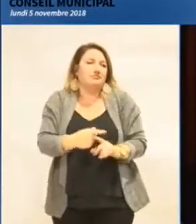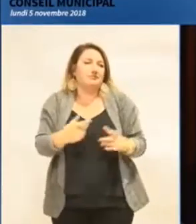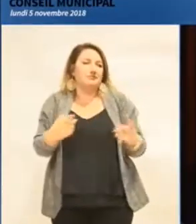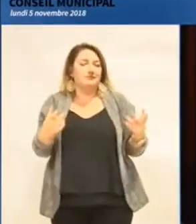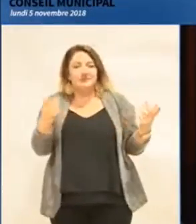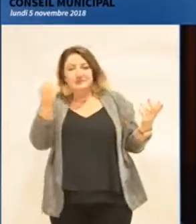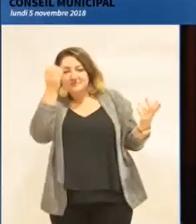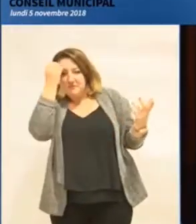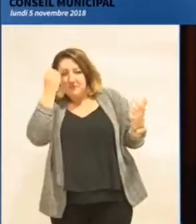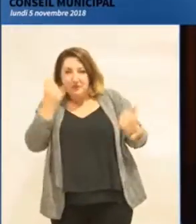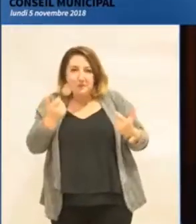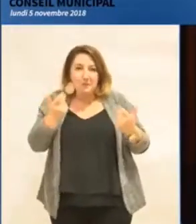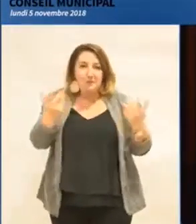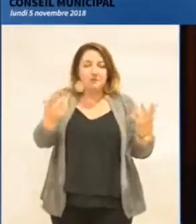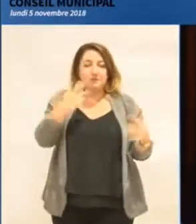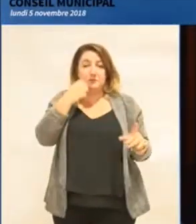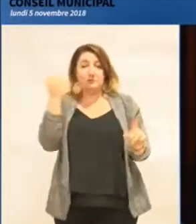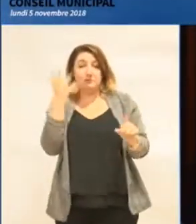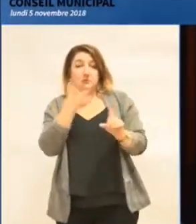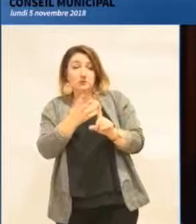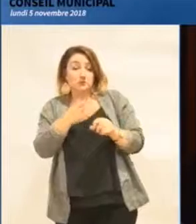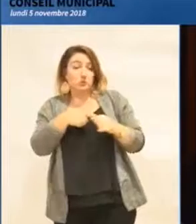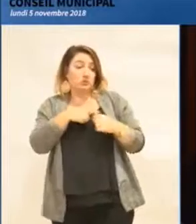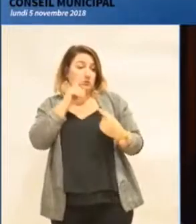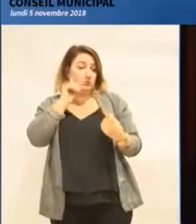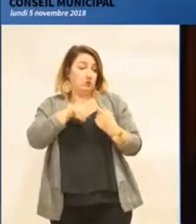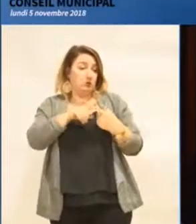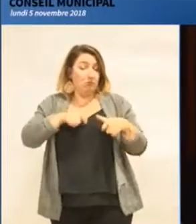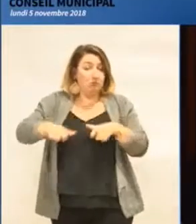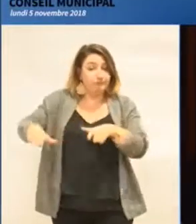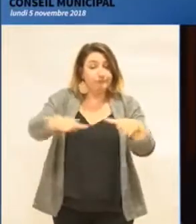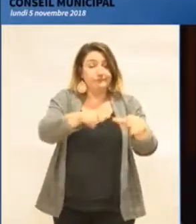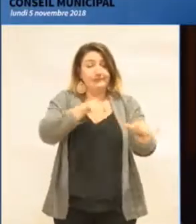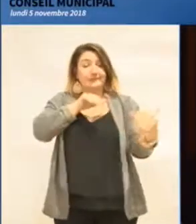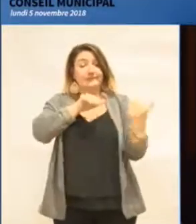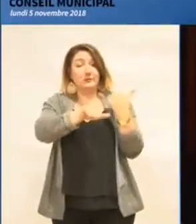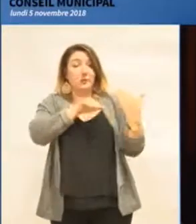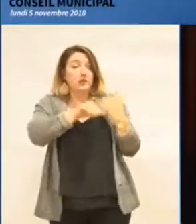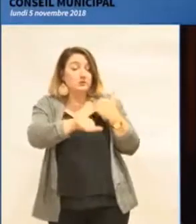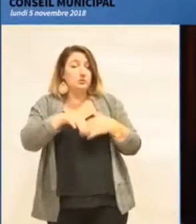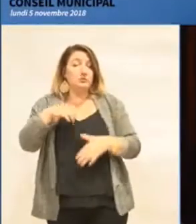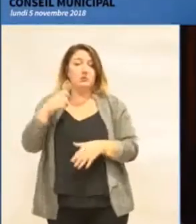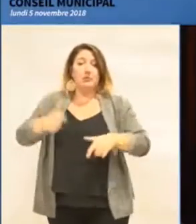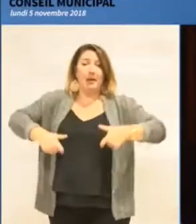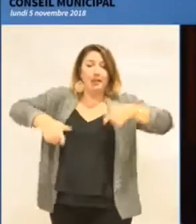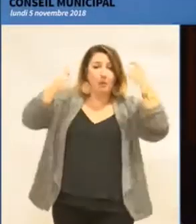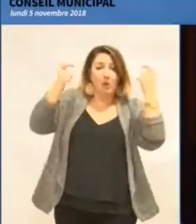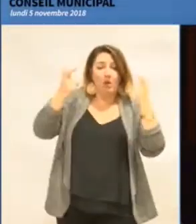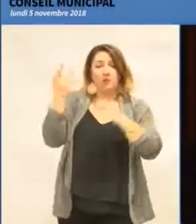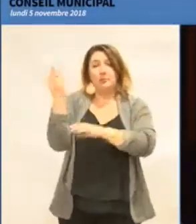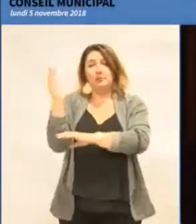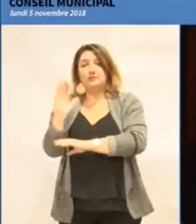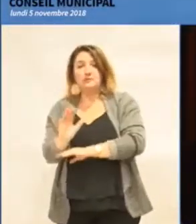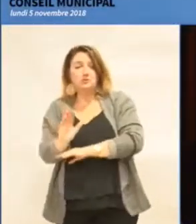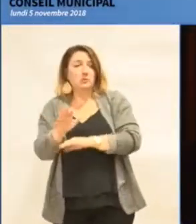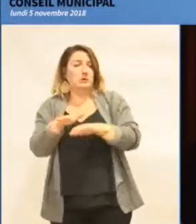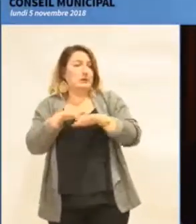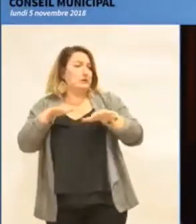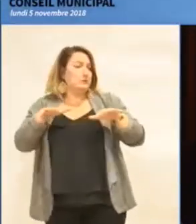les différentes missions qui sont les leurs, la circulation, la protection du patrimoine, le réseau de transport et bien d'autres, expliquer